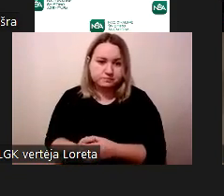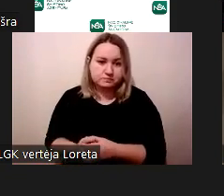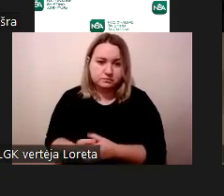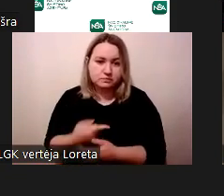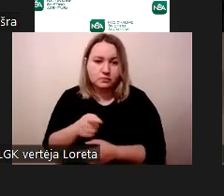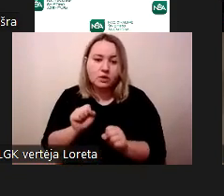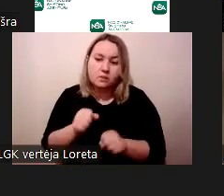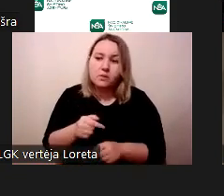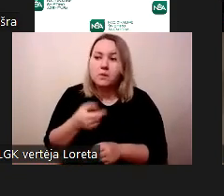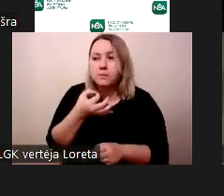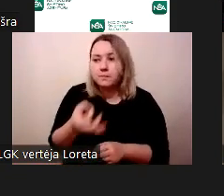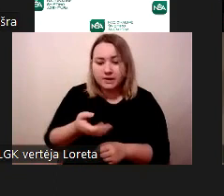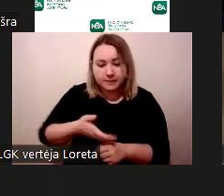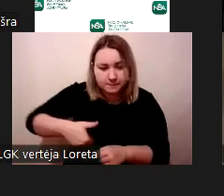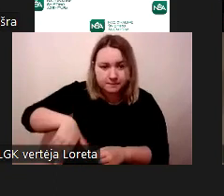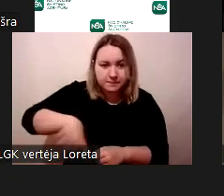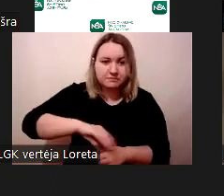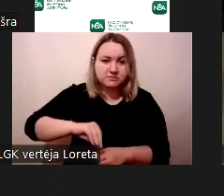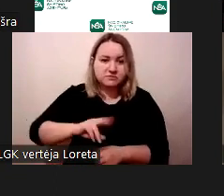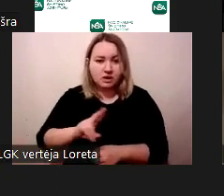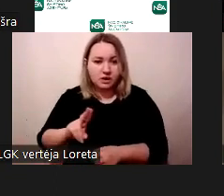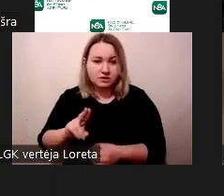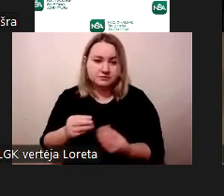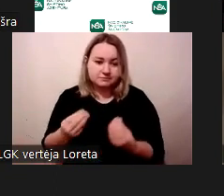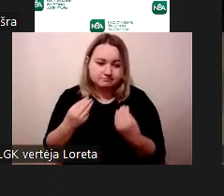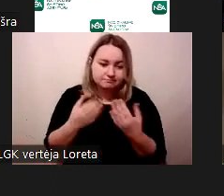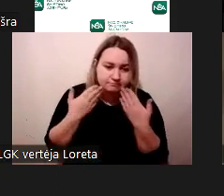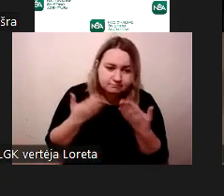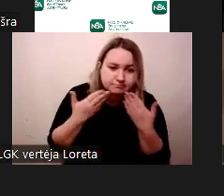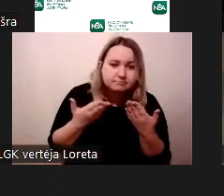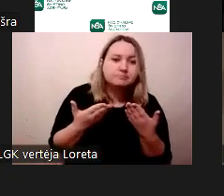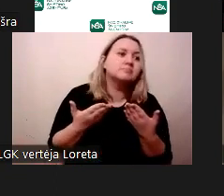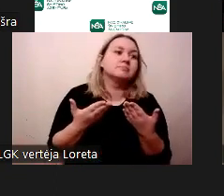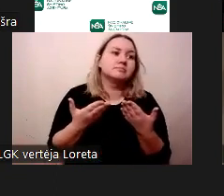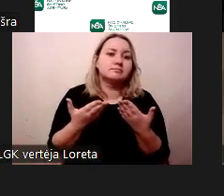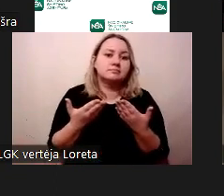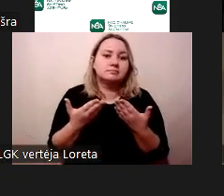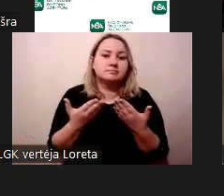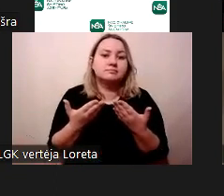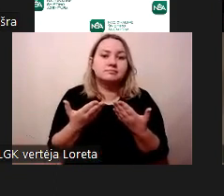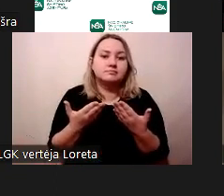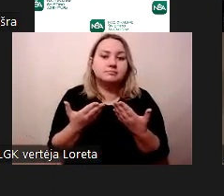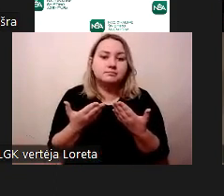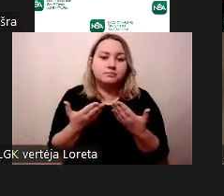gebėjimas pasakyti, kad mes visi esame tie, kurie skaitome ir